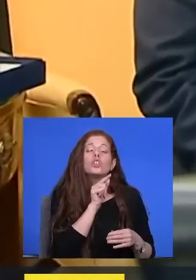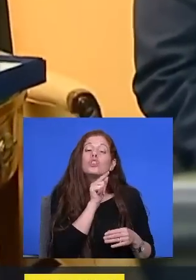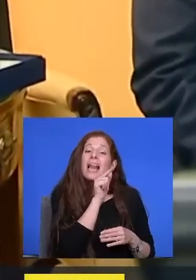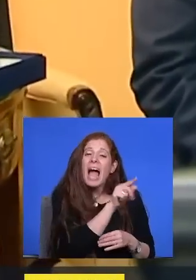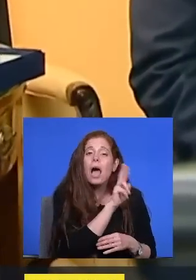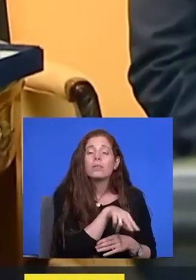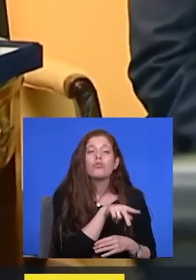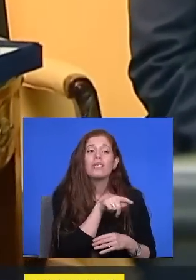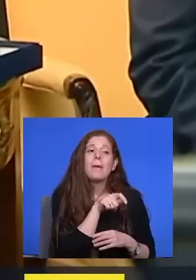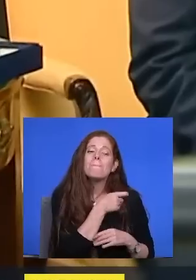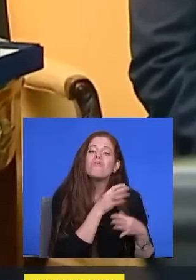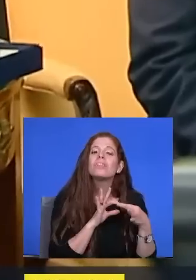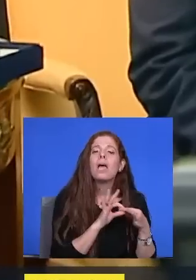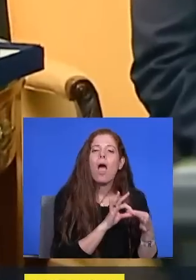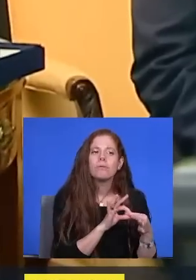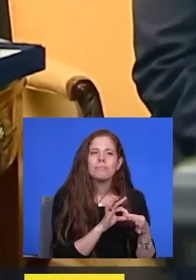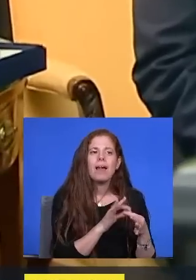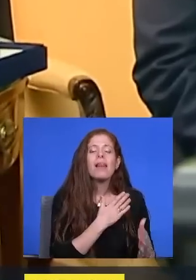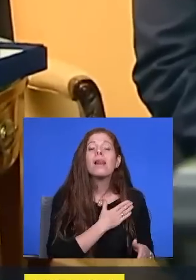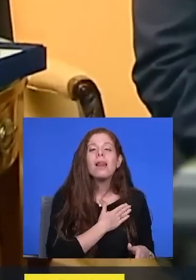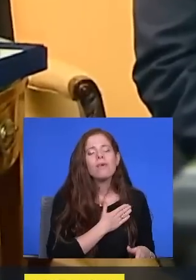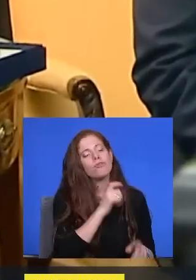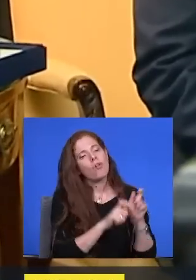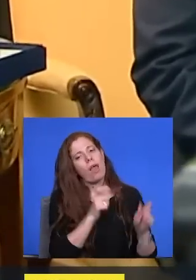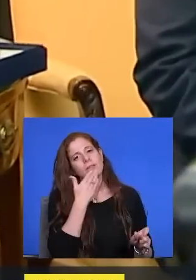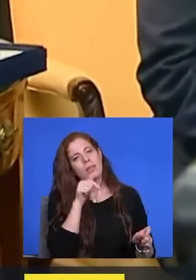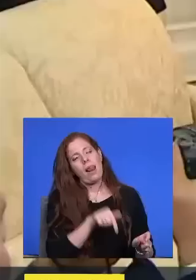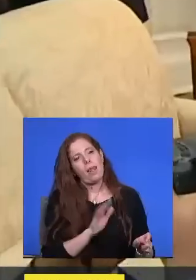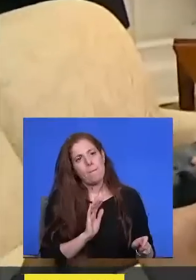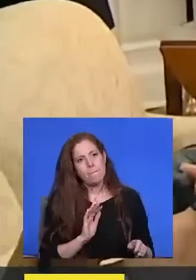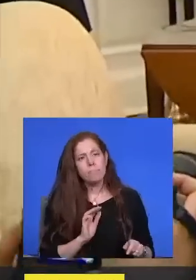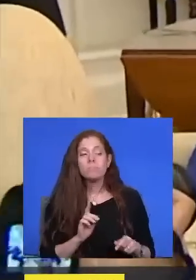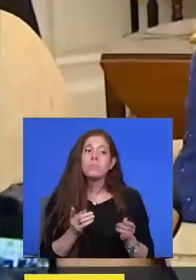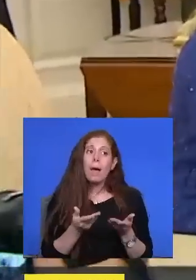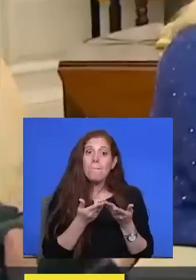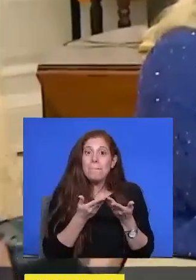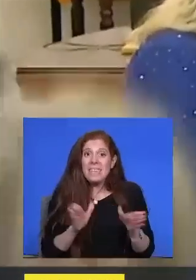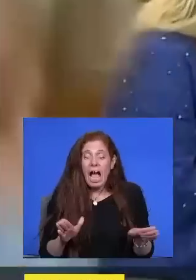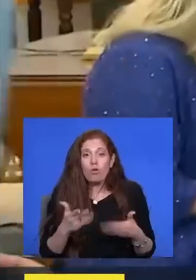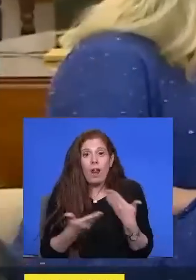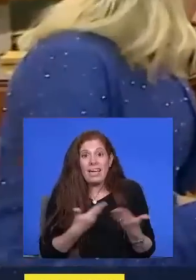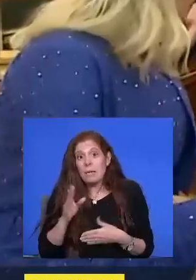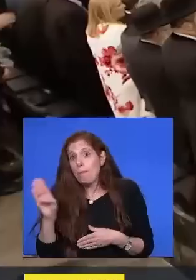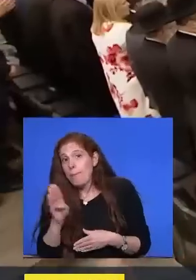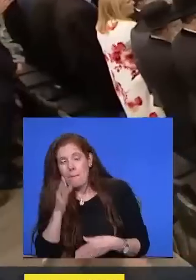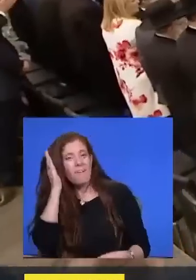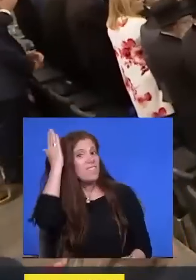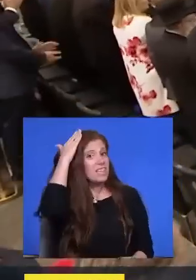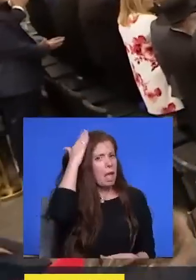key to the hearts of the people of Israel. נקודת הפתיחה של יחסי נתניהו טראמפ הייתה לכאורה